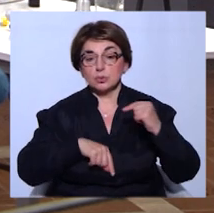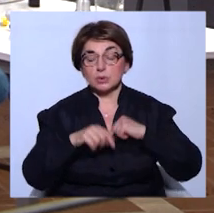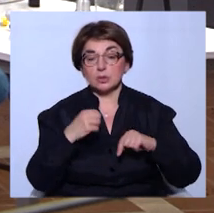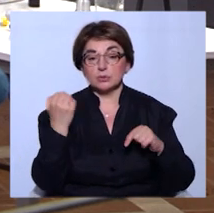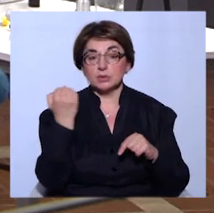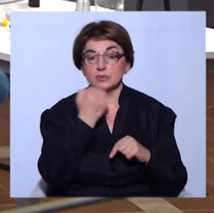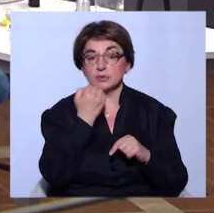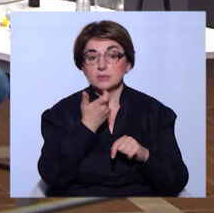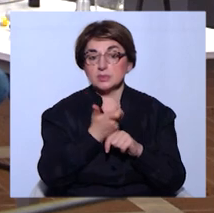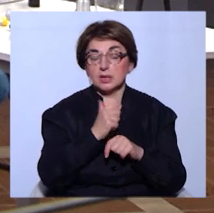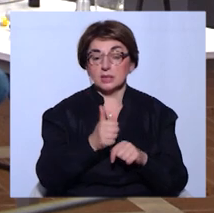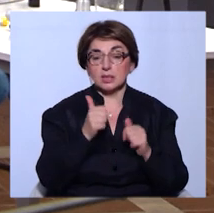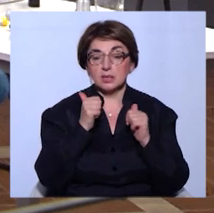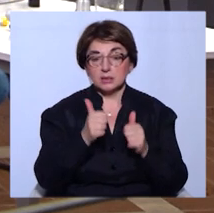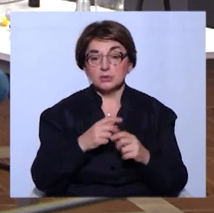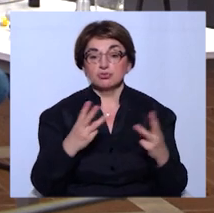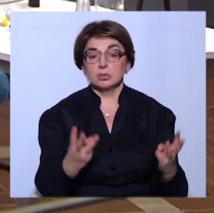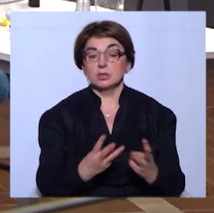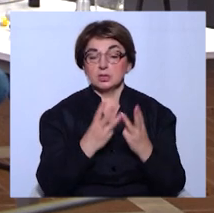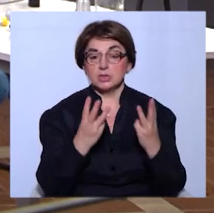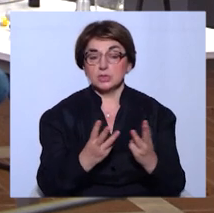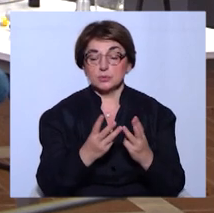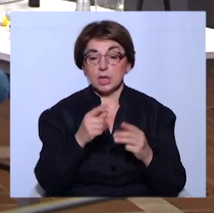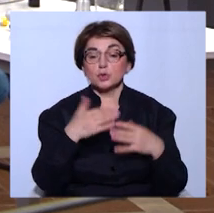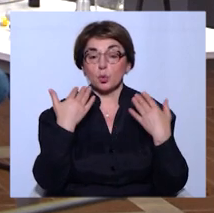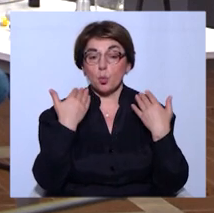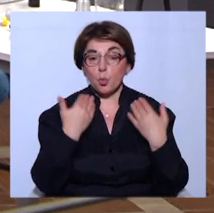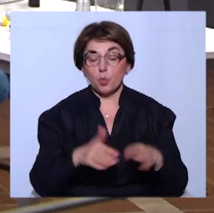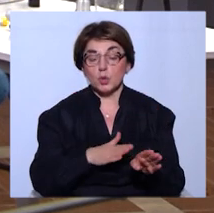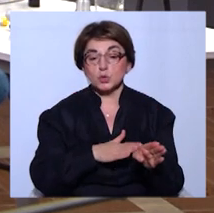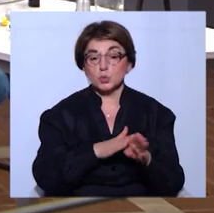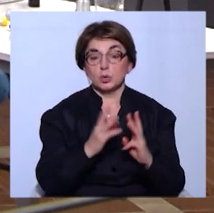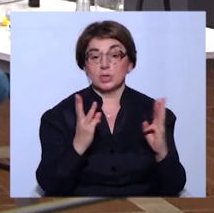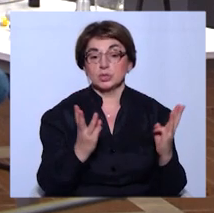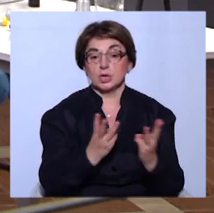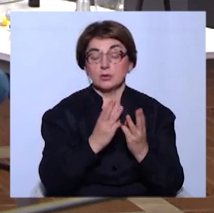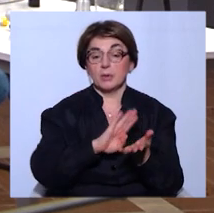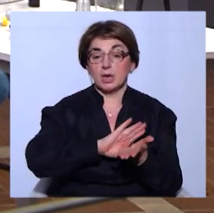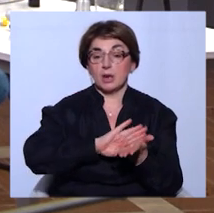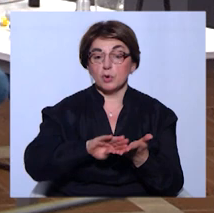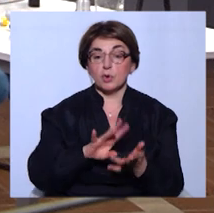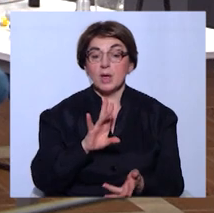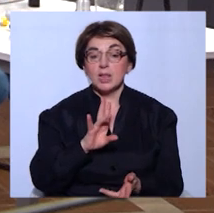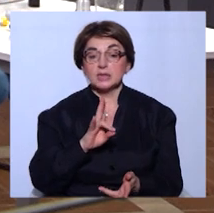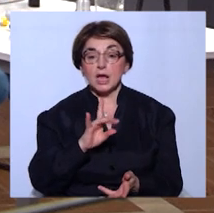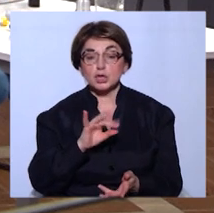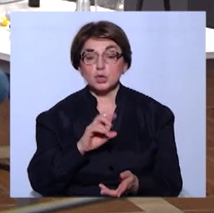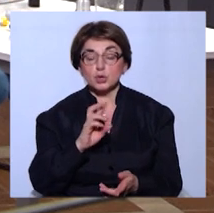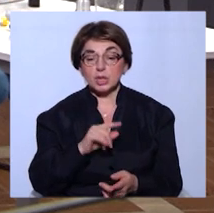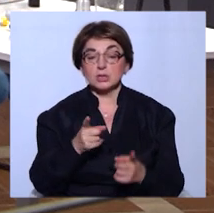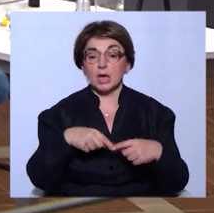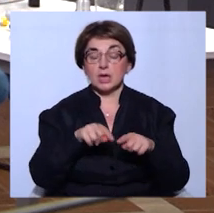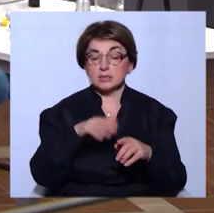შედეგად გამოიყოფა ნახშიროჟანგი და წყალი და არასრული წვის პროდუქტები შეიძლება იყოს CO, მხუთავი აირი და